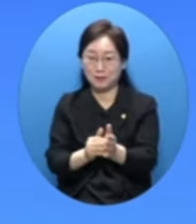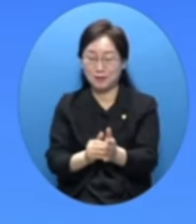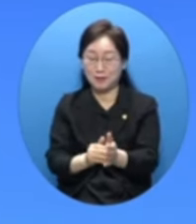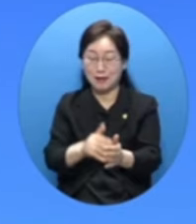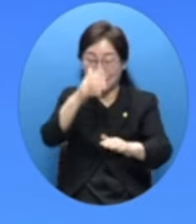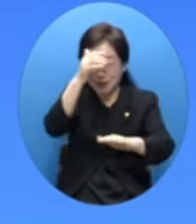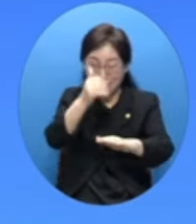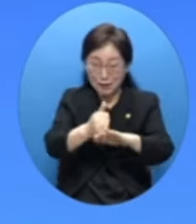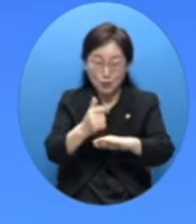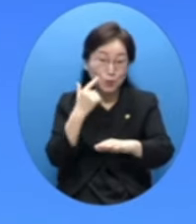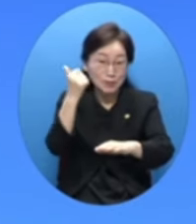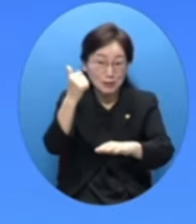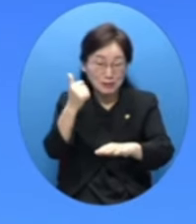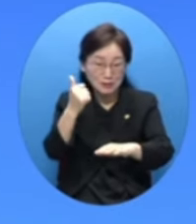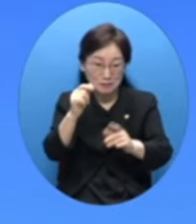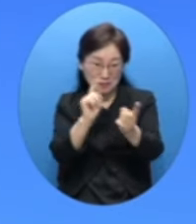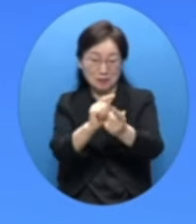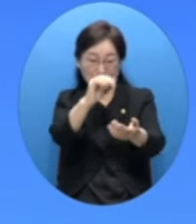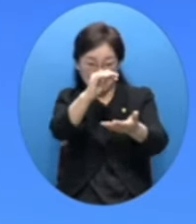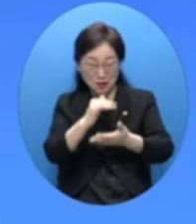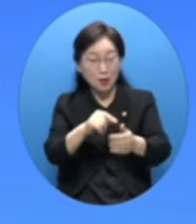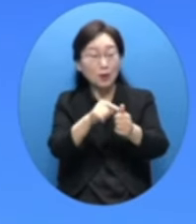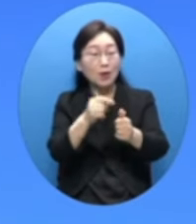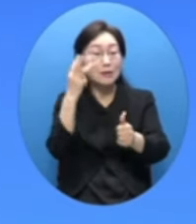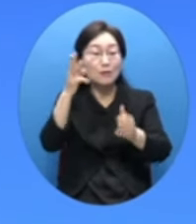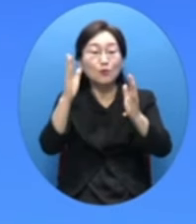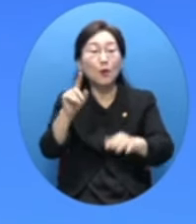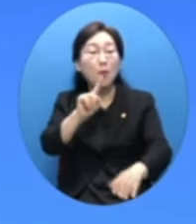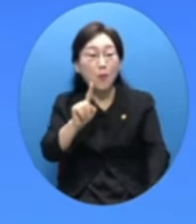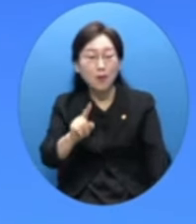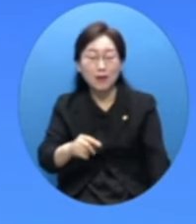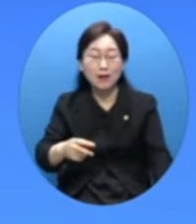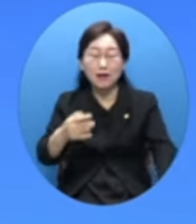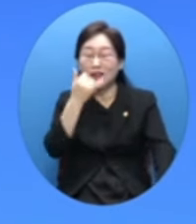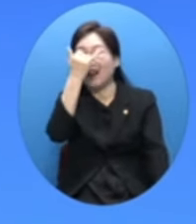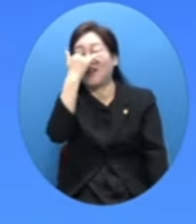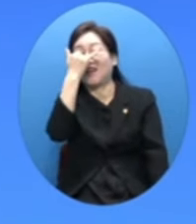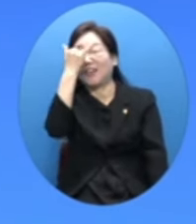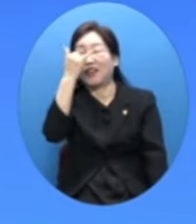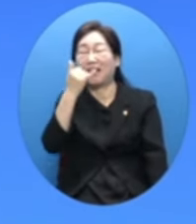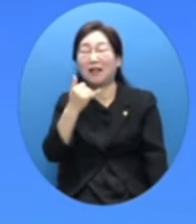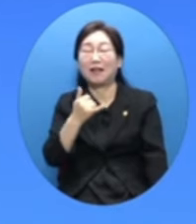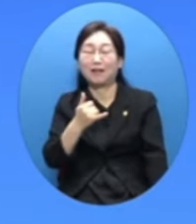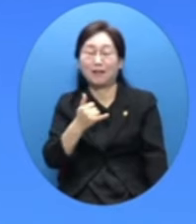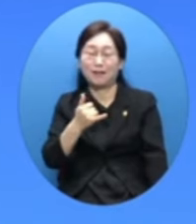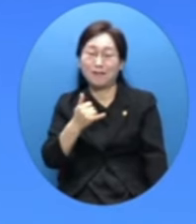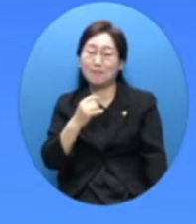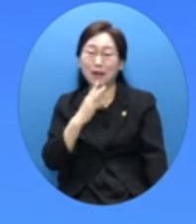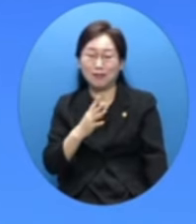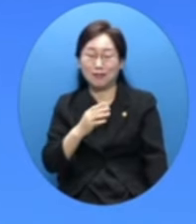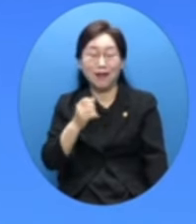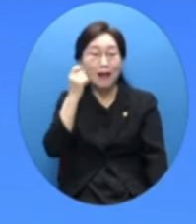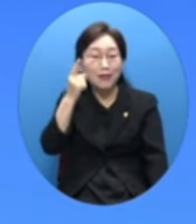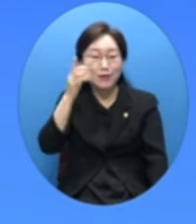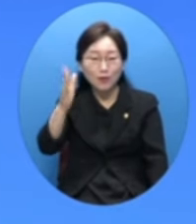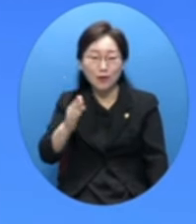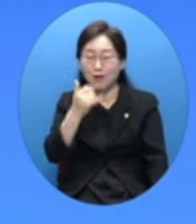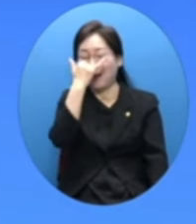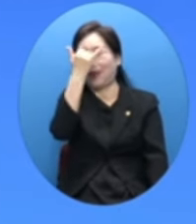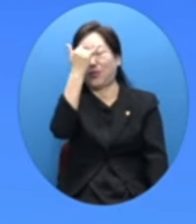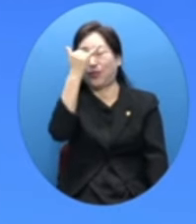한테 들어보니까 그동안 뭐 했냐 그랬더니 잠만 잤죠 뭐. 처음 한 달 동안 내내 잠만